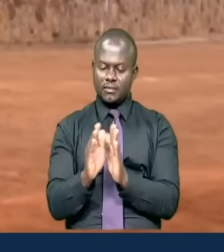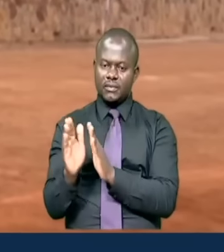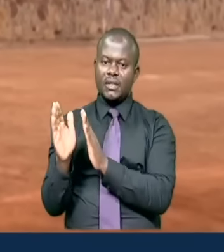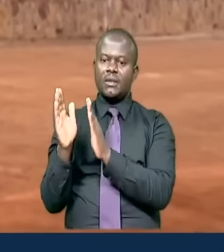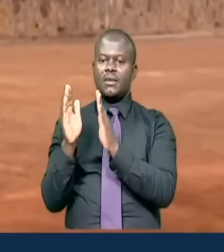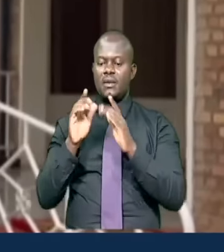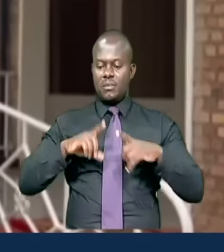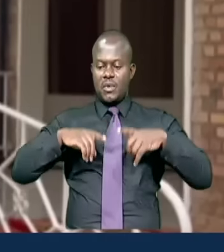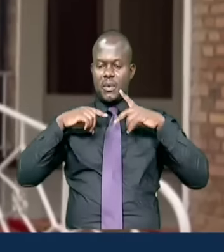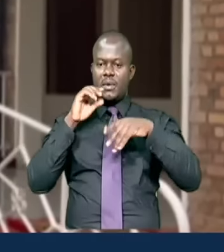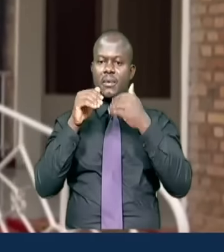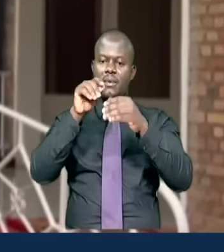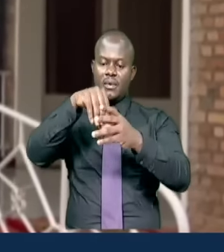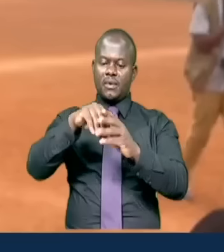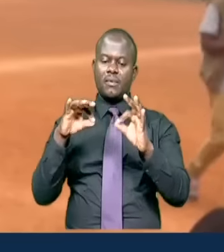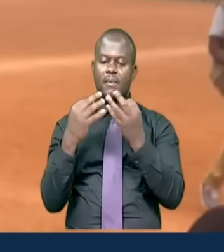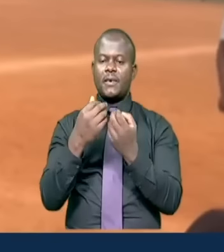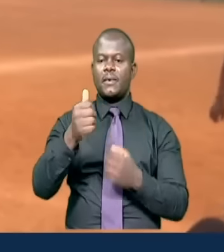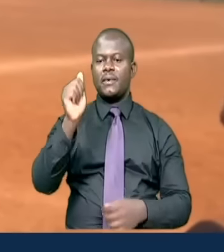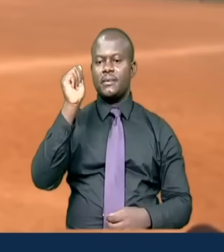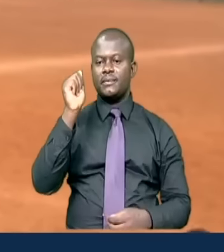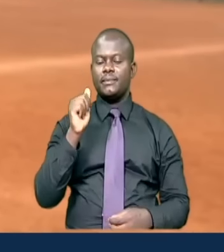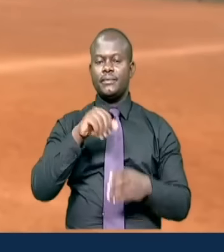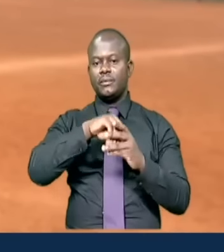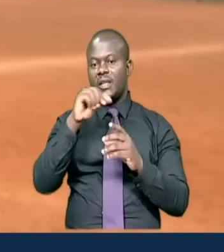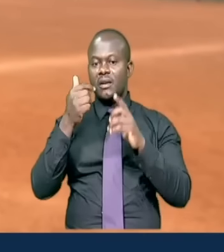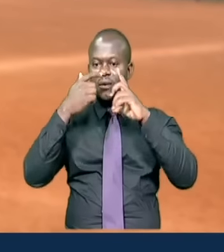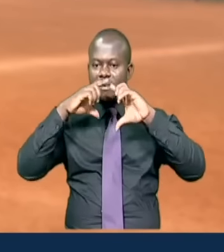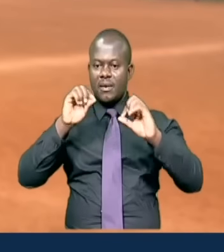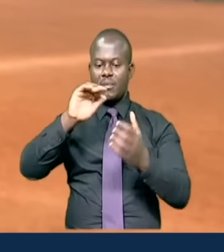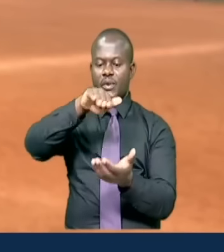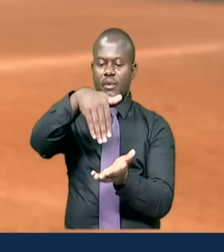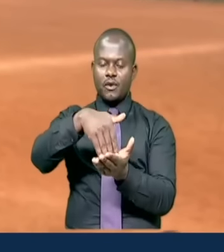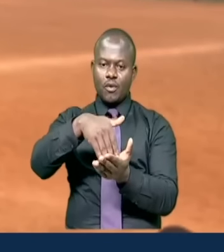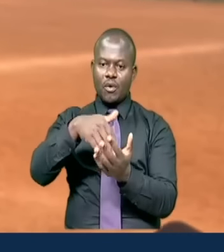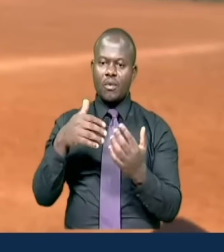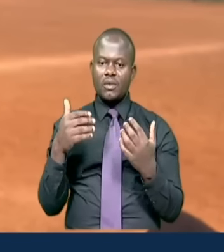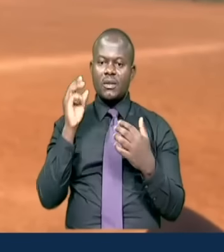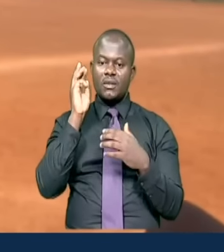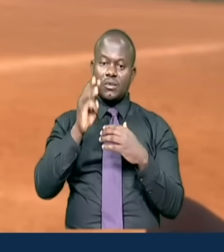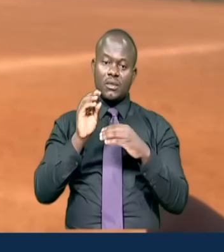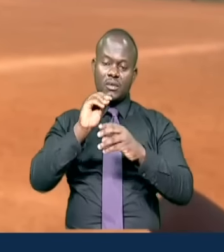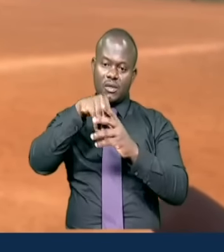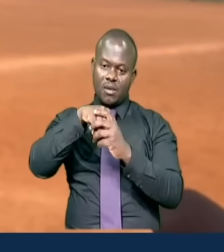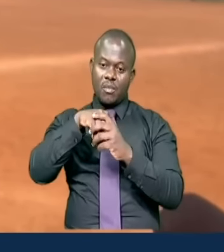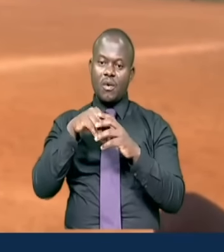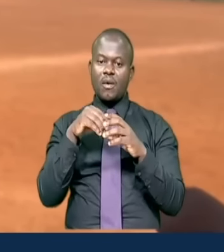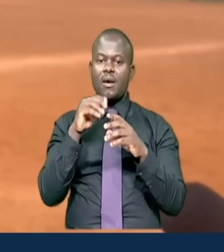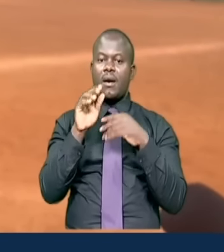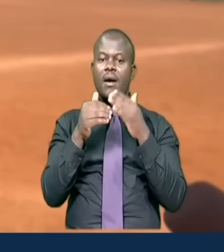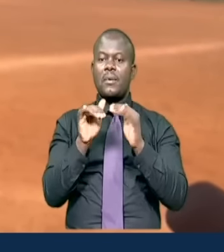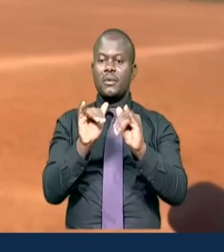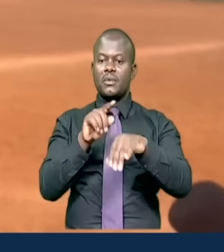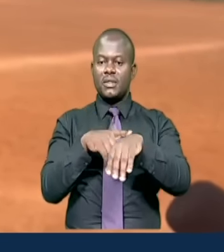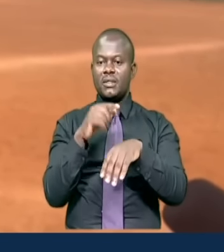imibereho y'aba bagiye kujya mu miryango yabo mu yandi magambo ni ibigo tuzajya dushyiramo abasigaje